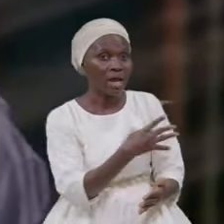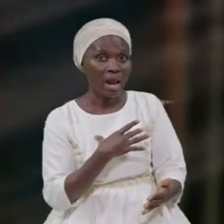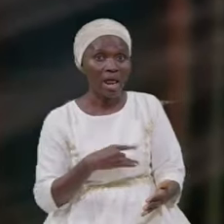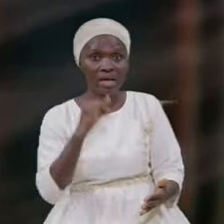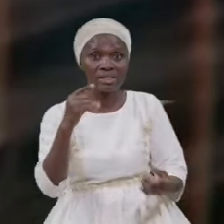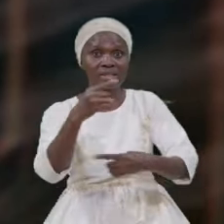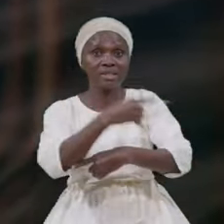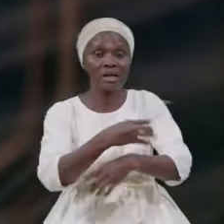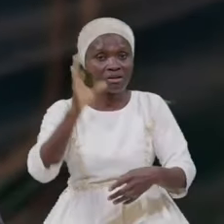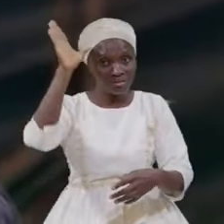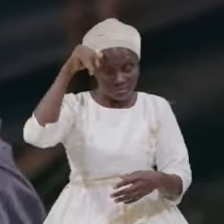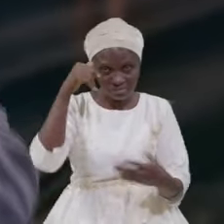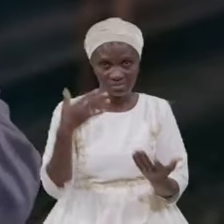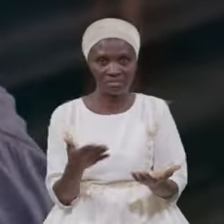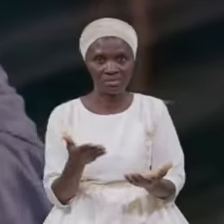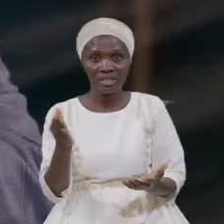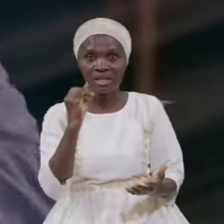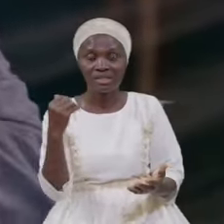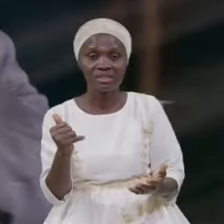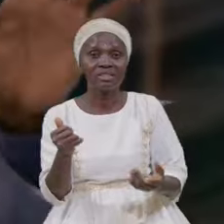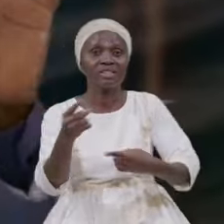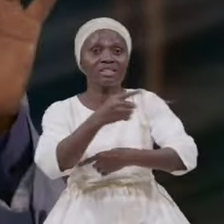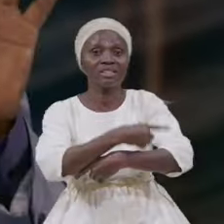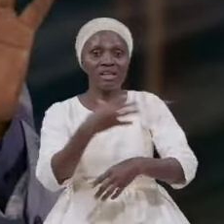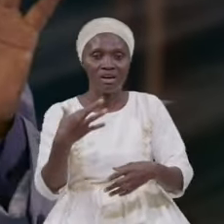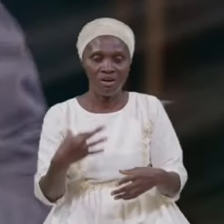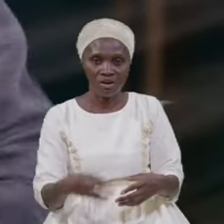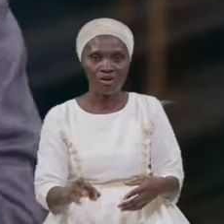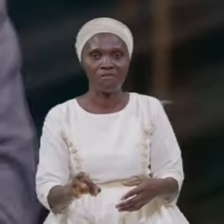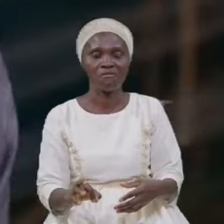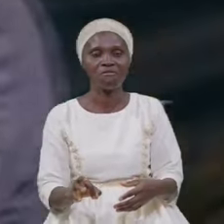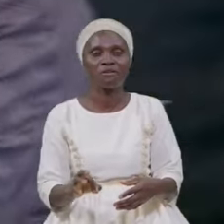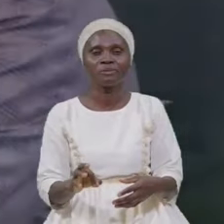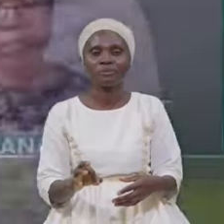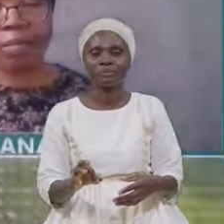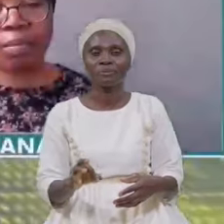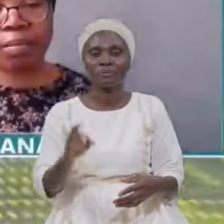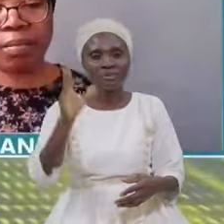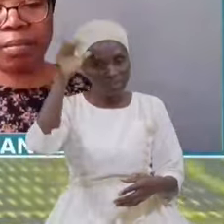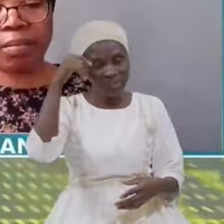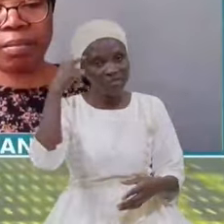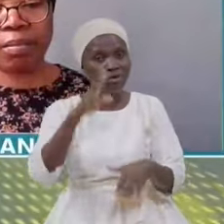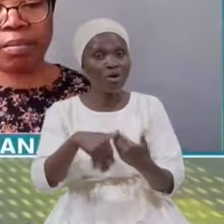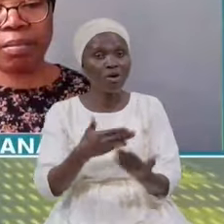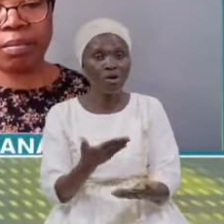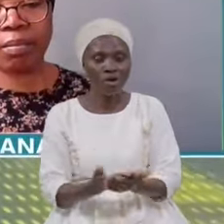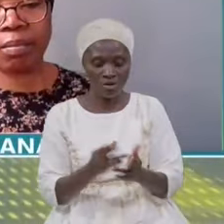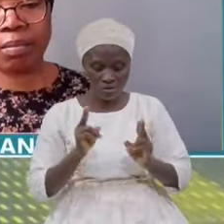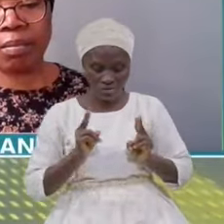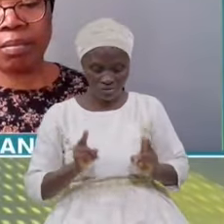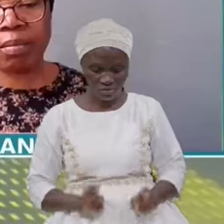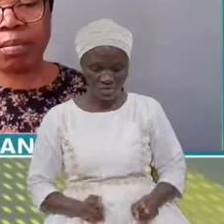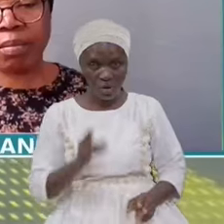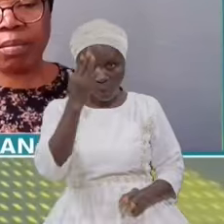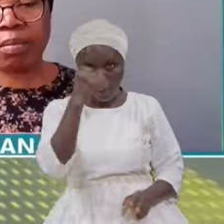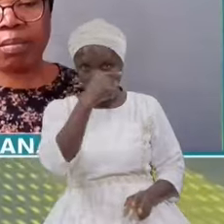l'humanité, parce que nous sommes des agents moralement libres. Et Dieu n'impose